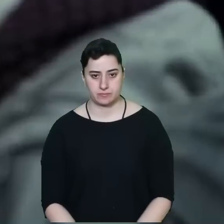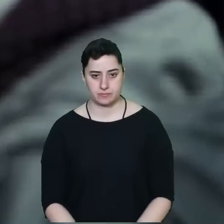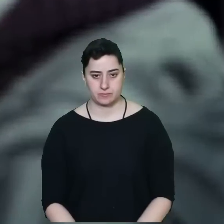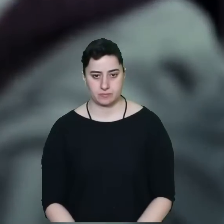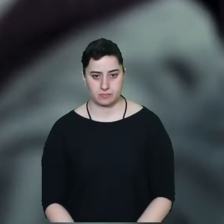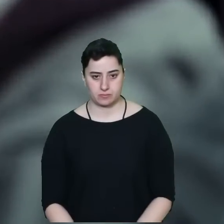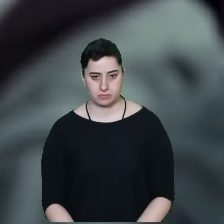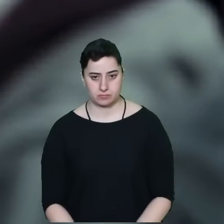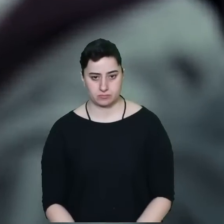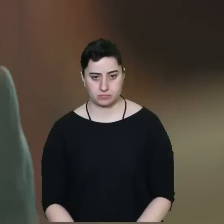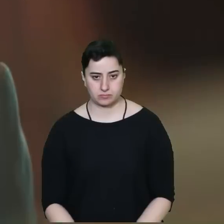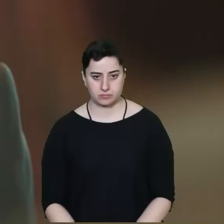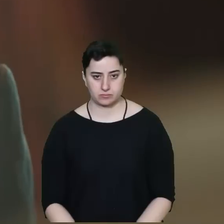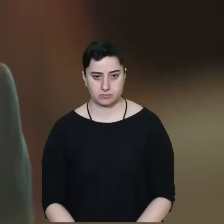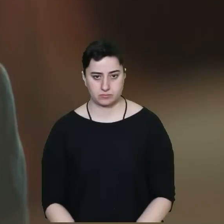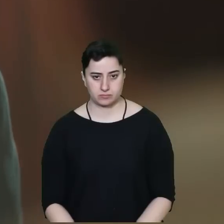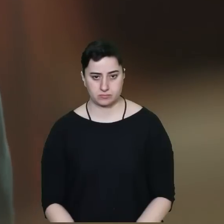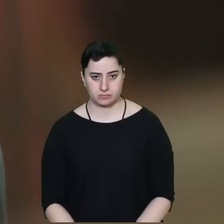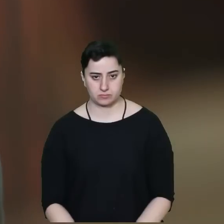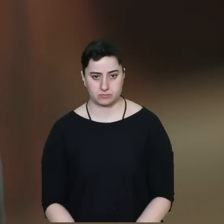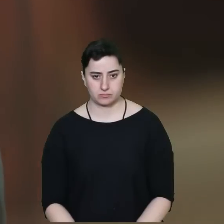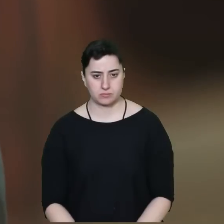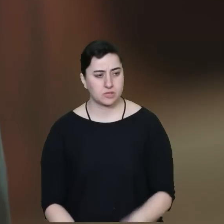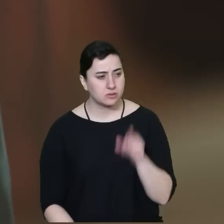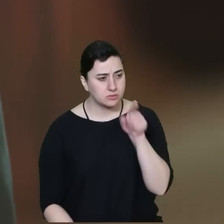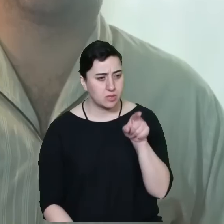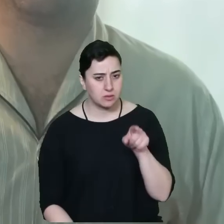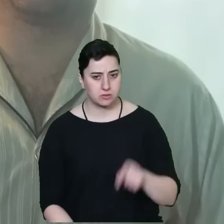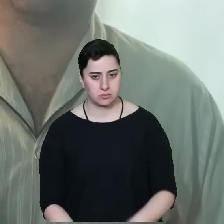Erdem Cevat ve çalığa bakıyor. Ana döndü. Sen.